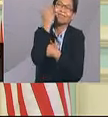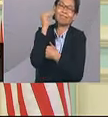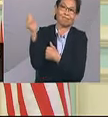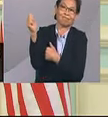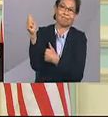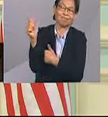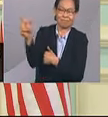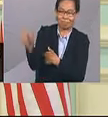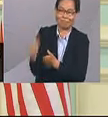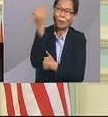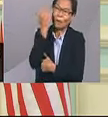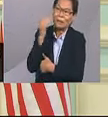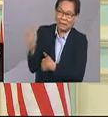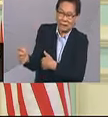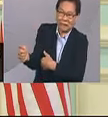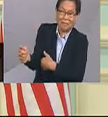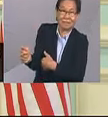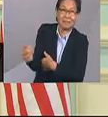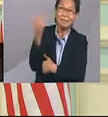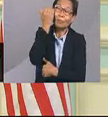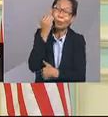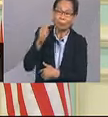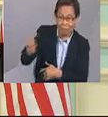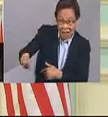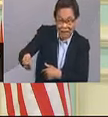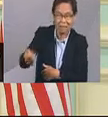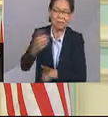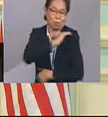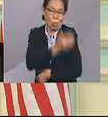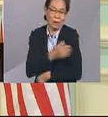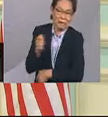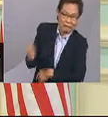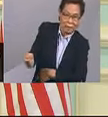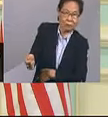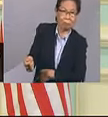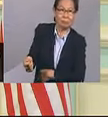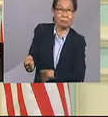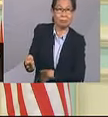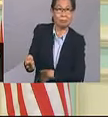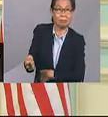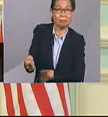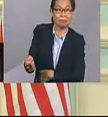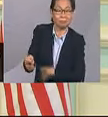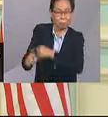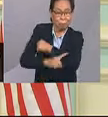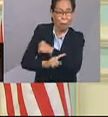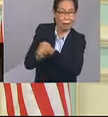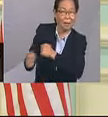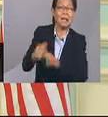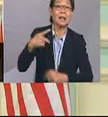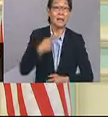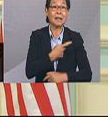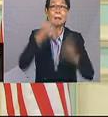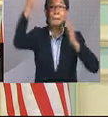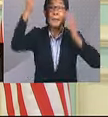terlibat. Hakim, majistret yang terlibat. Itu kuasa majistret. Dan kita sebagai sebuah negara